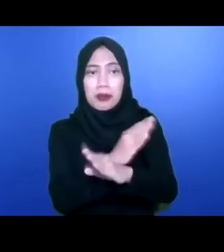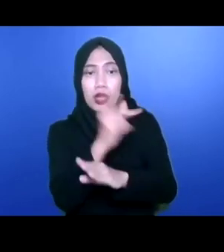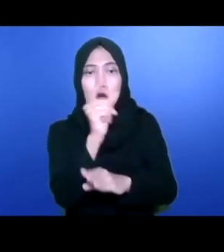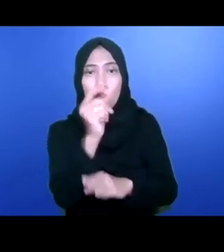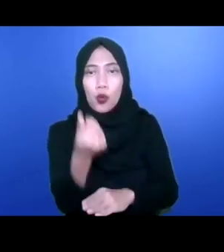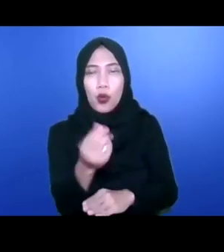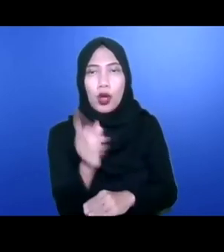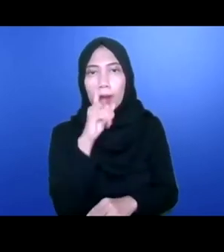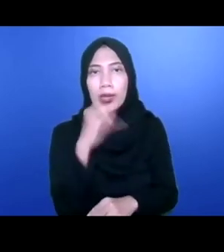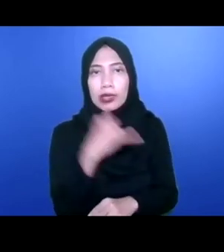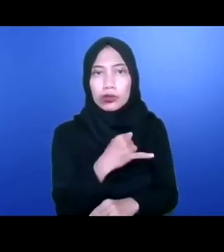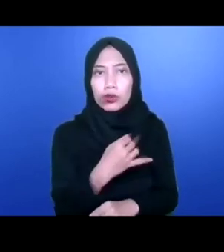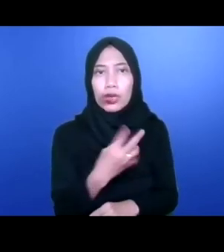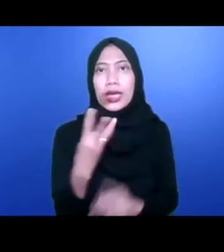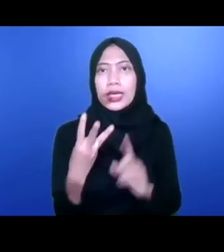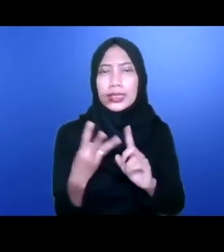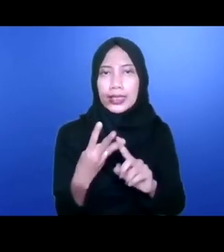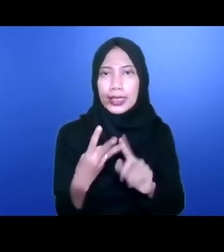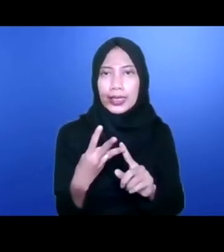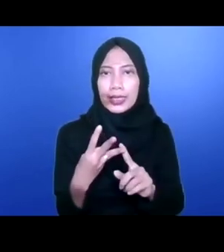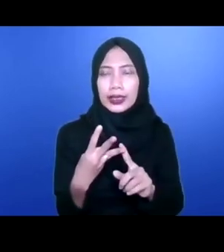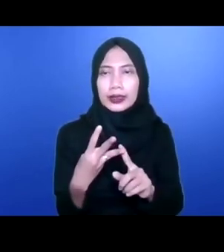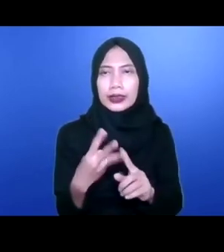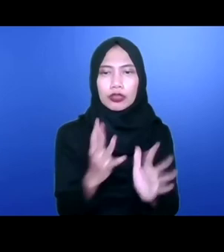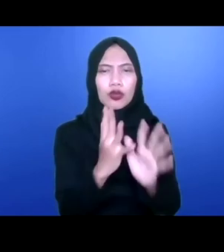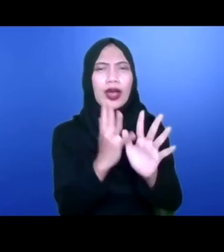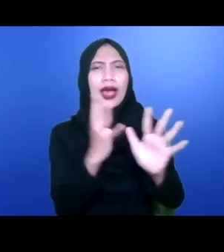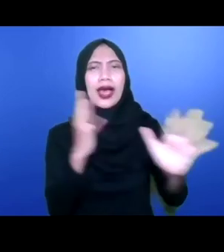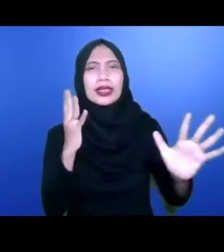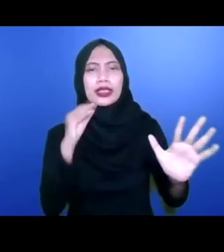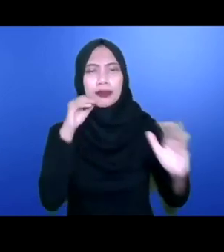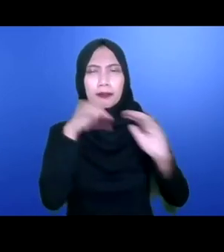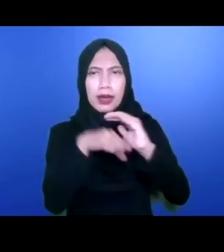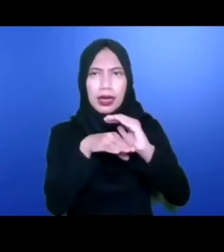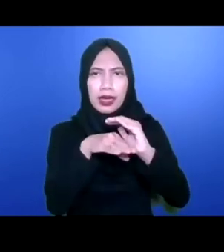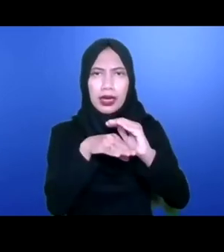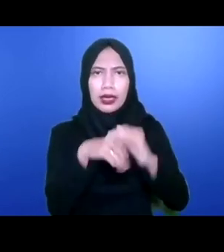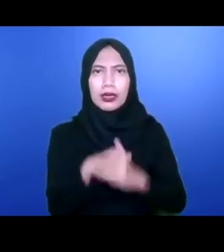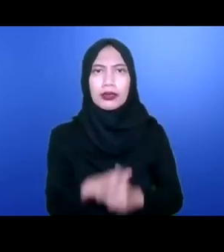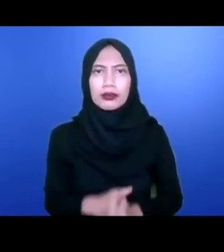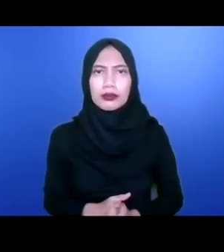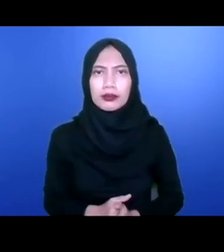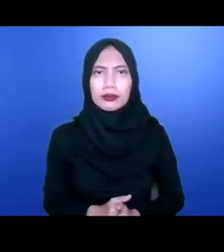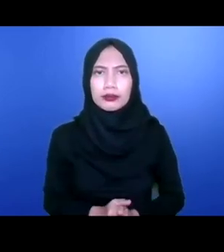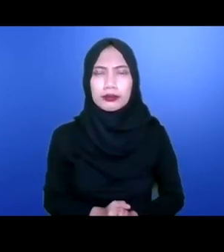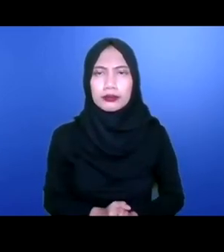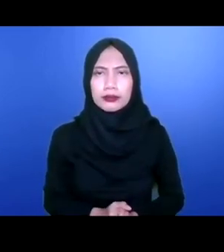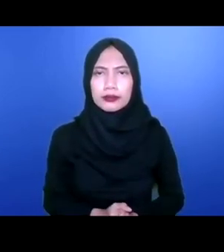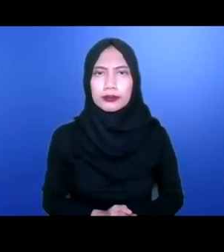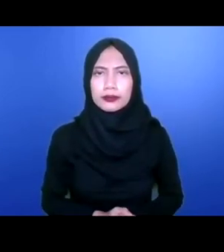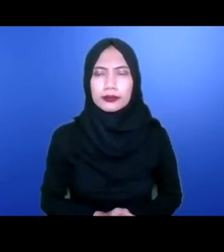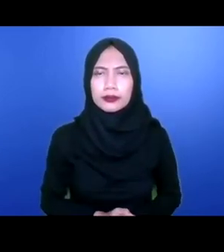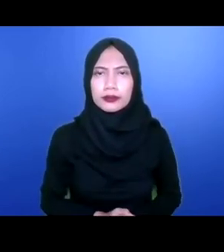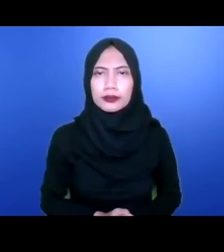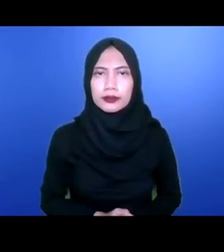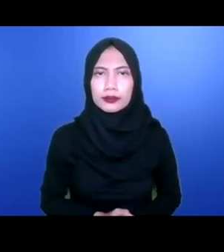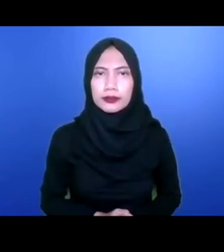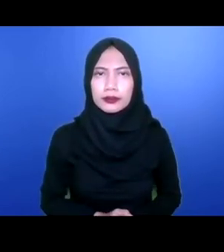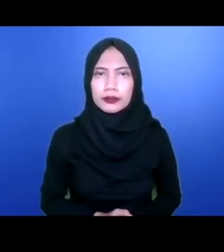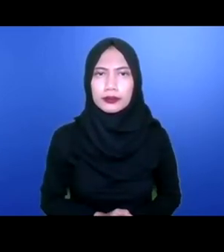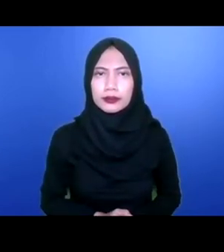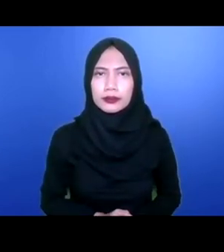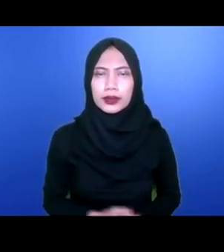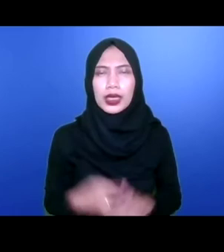perlu antri ke bank untuk setor uang penjualan. Apalagi di weekend ataupun hari libur. Yang keempat, ini